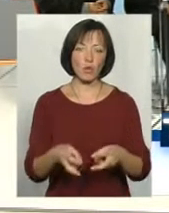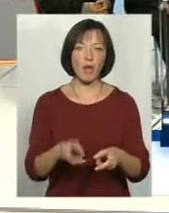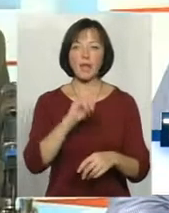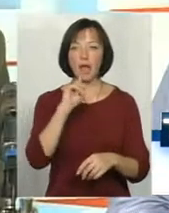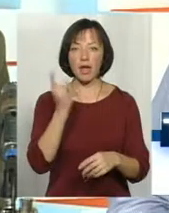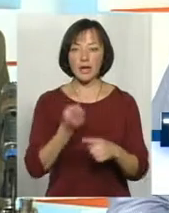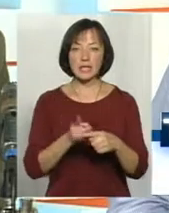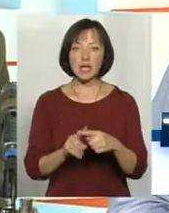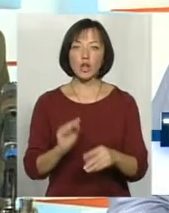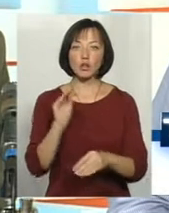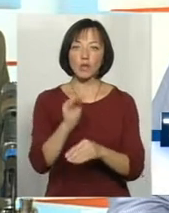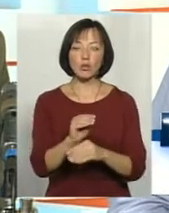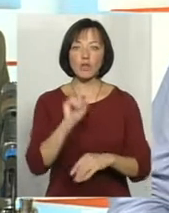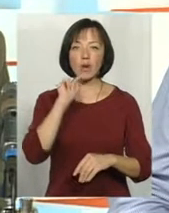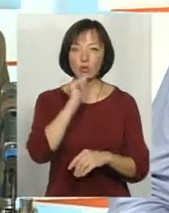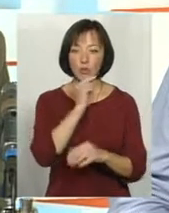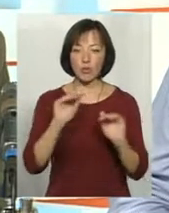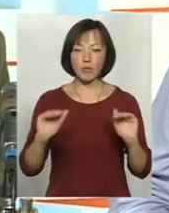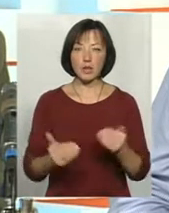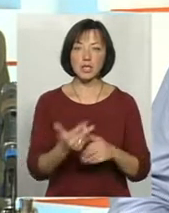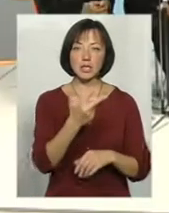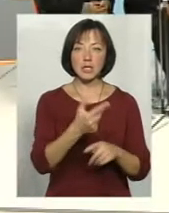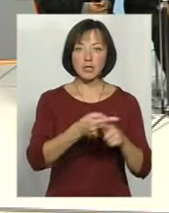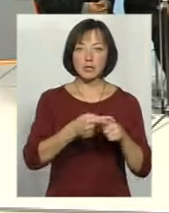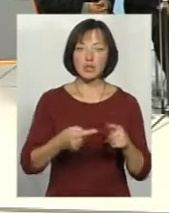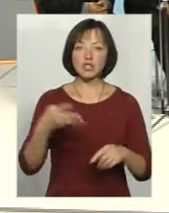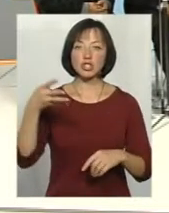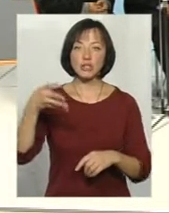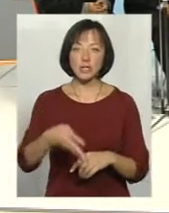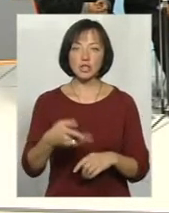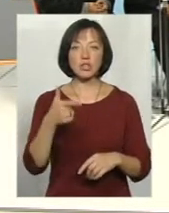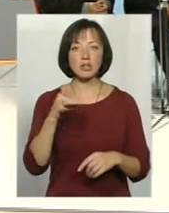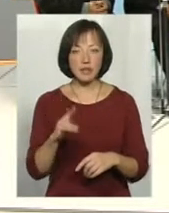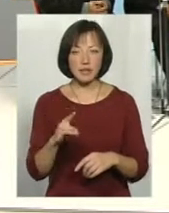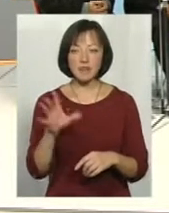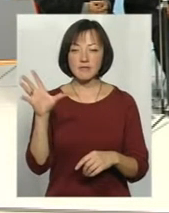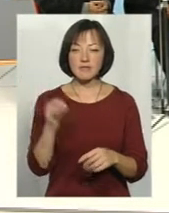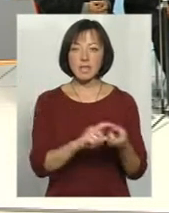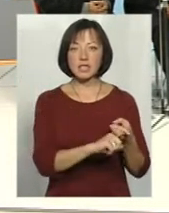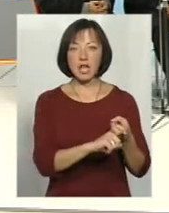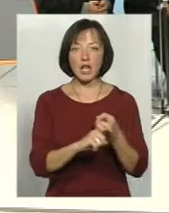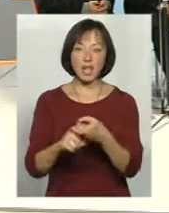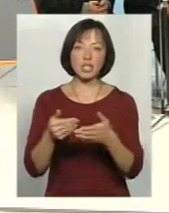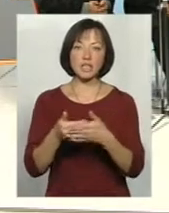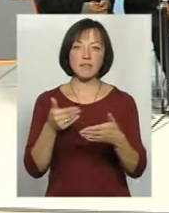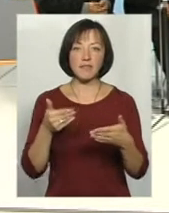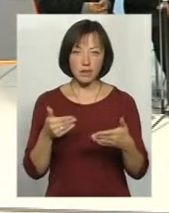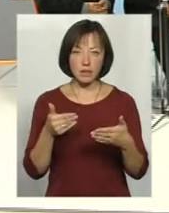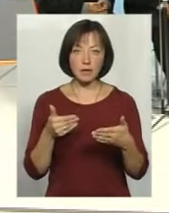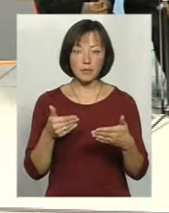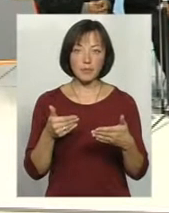дасть додаткову економію в межах 3,5-4 тисячі гривень. Все залежить від,